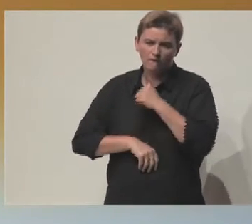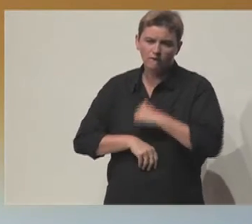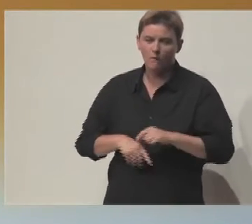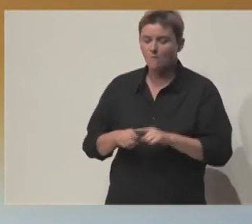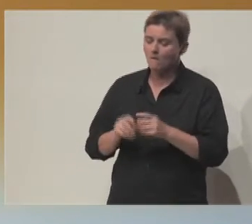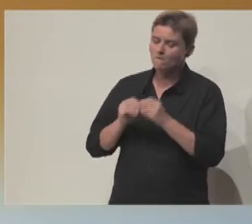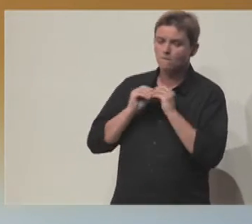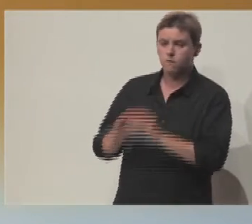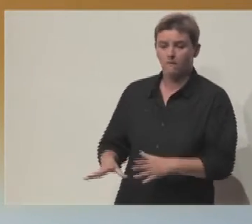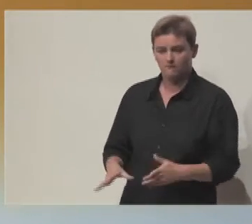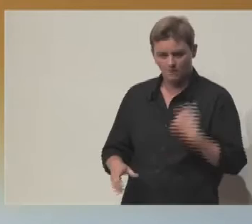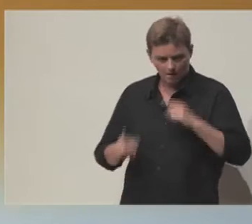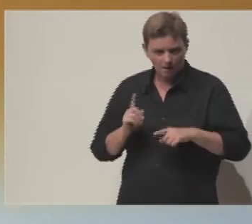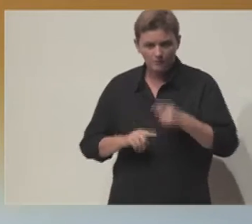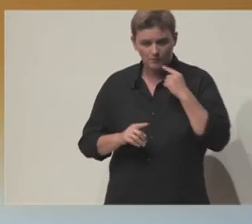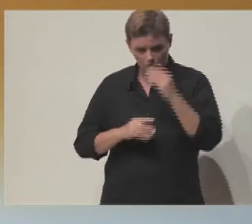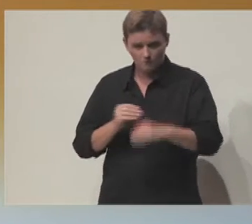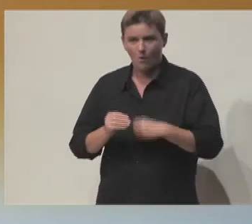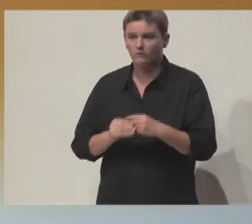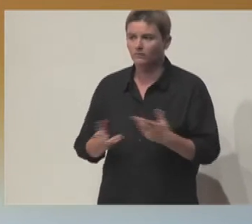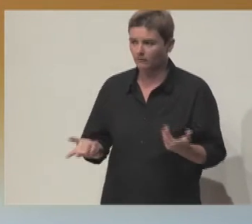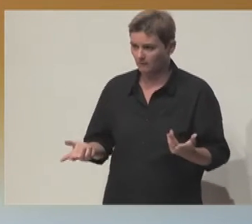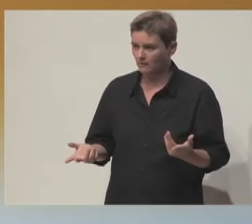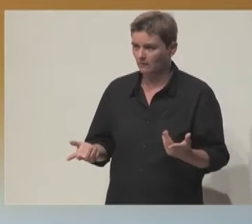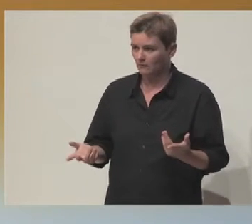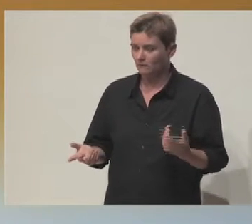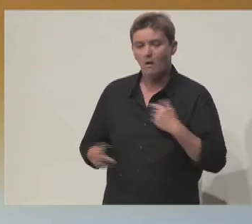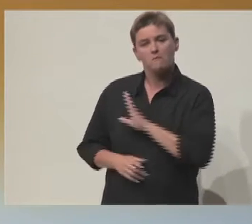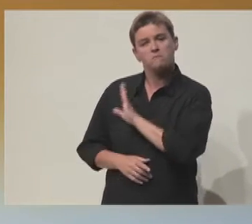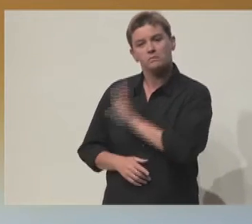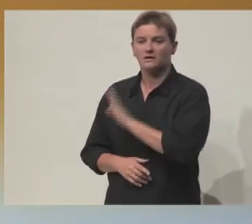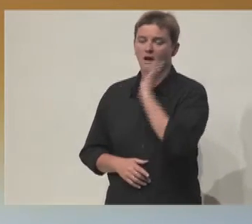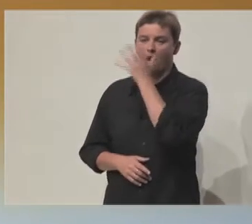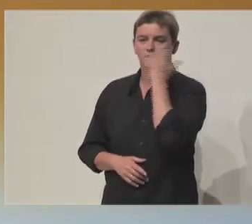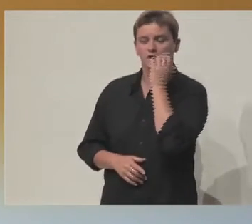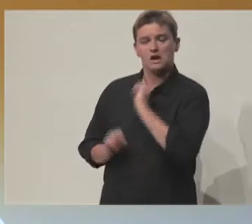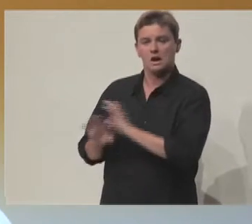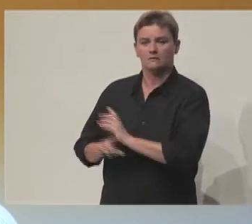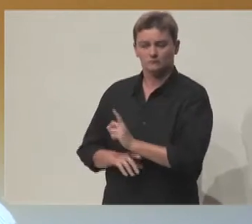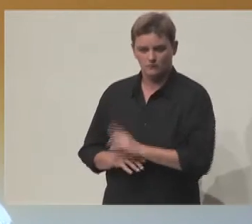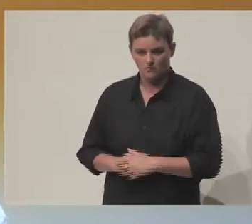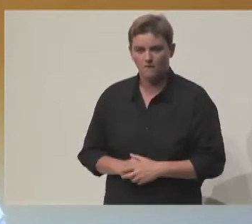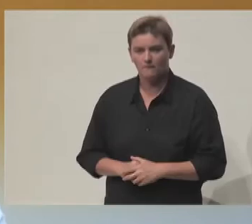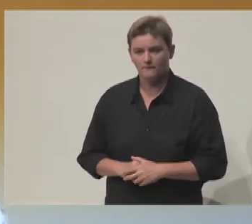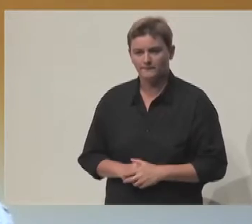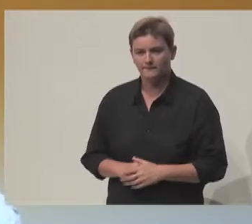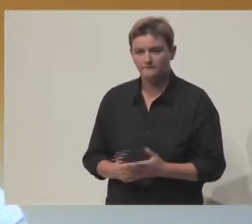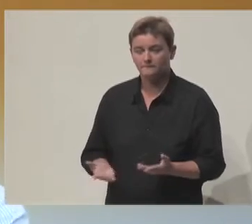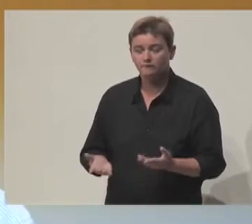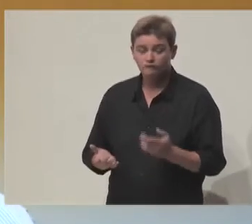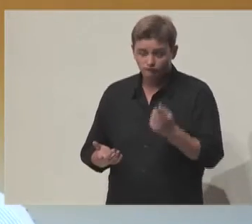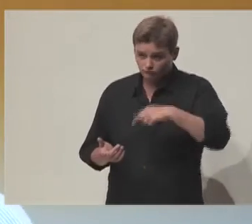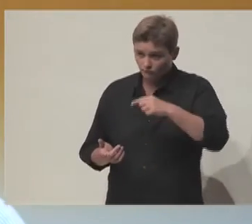c'est une question planétaire ne croyez pas que ce soit une question que pour l'afrique l'idée qu' on pourrait